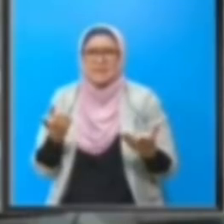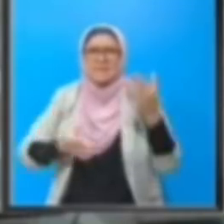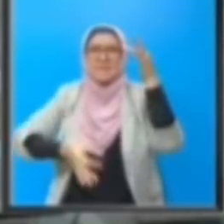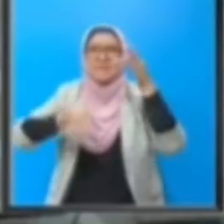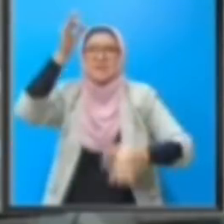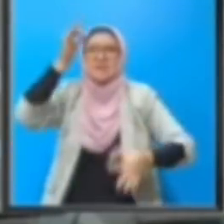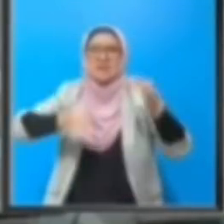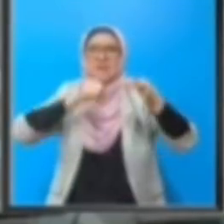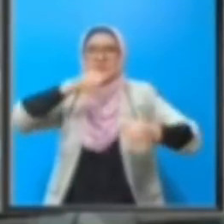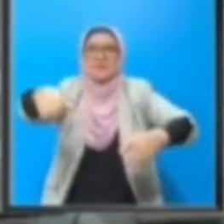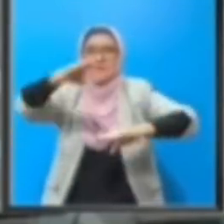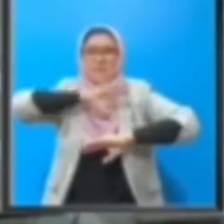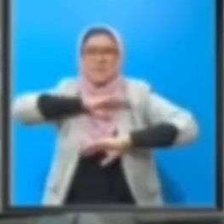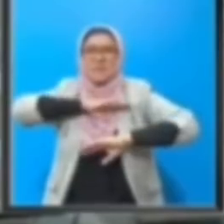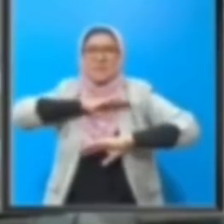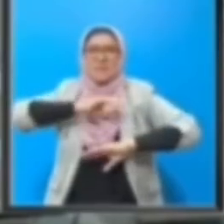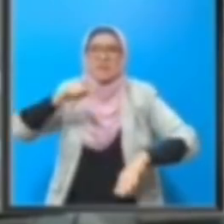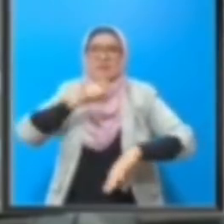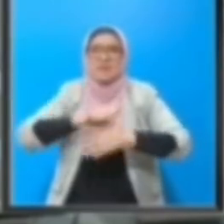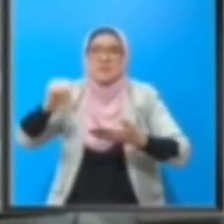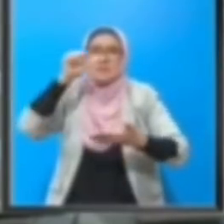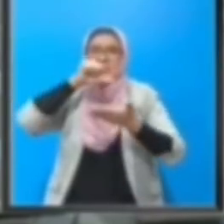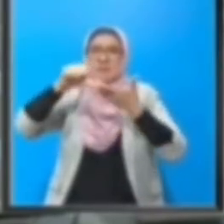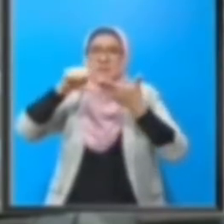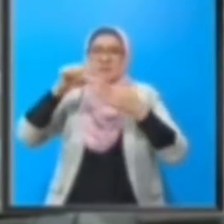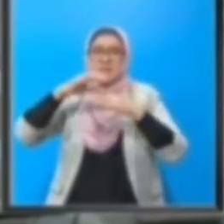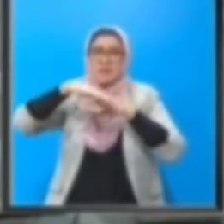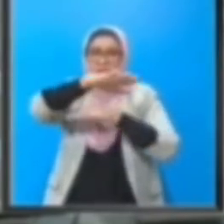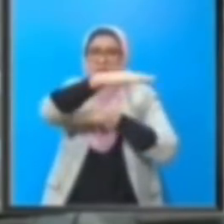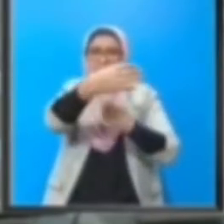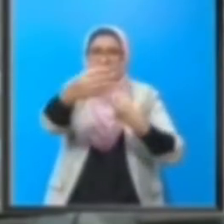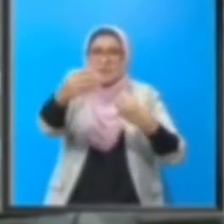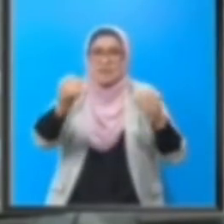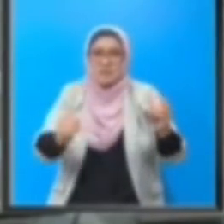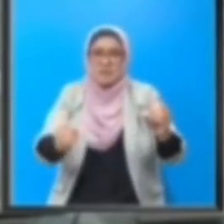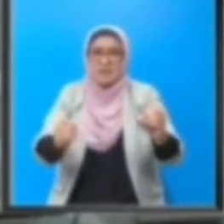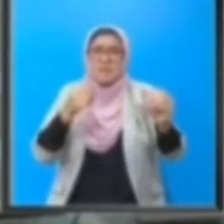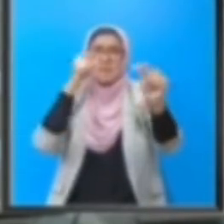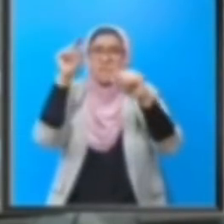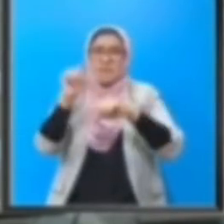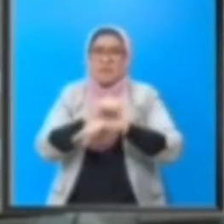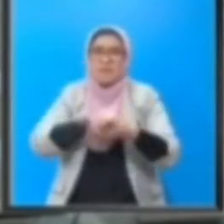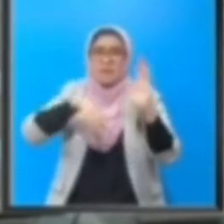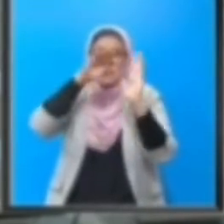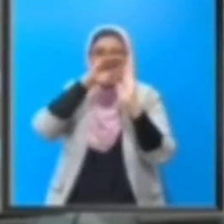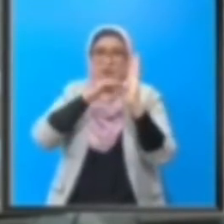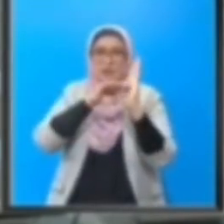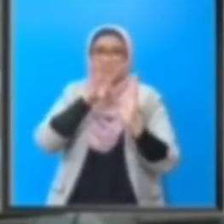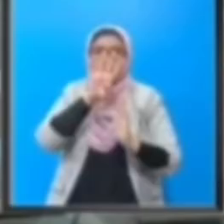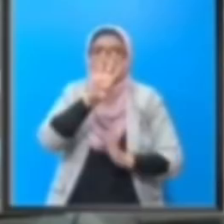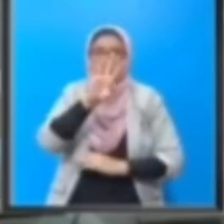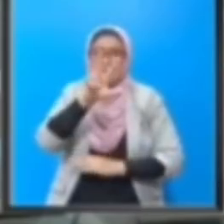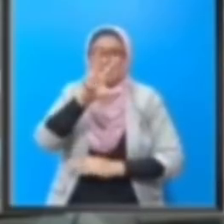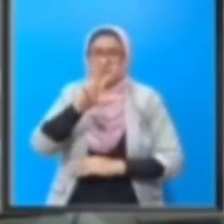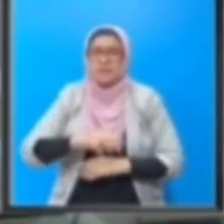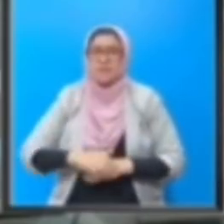Kalau tak puas hati, sila tulis balik kepada pejabat ya. Gunakan peraturan 43.